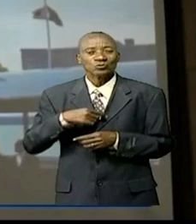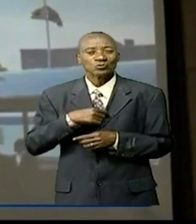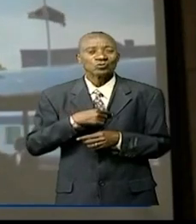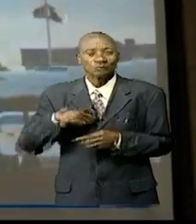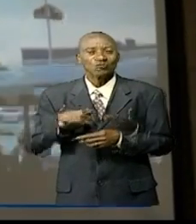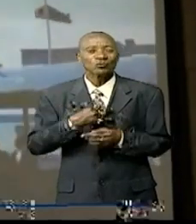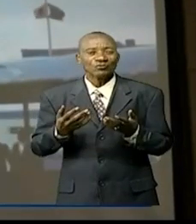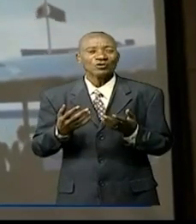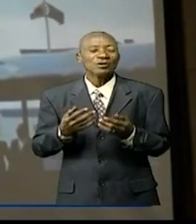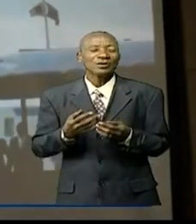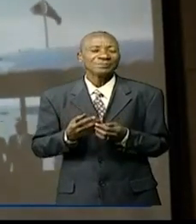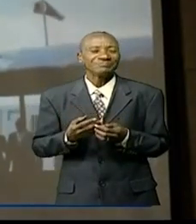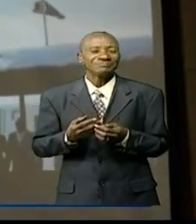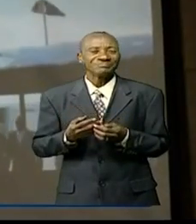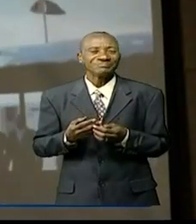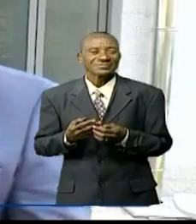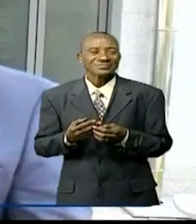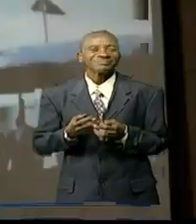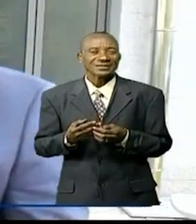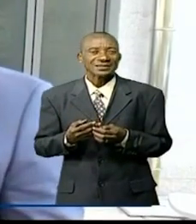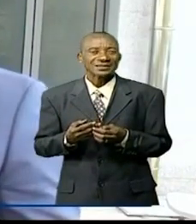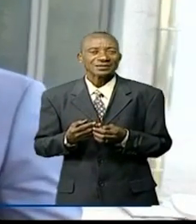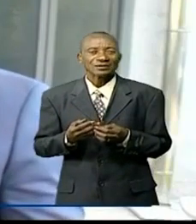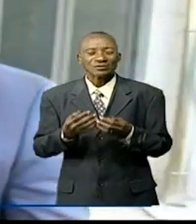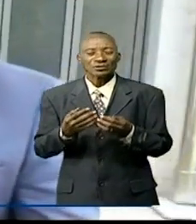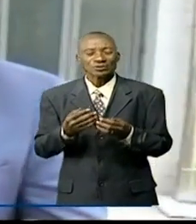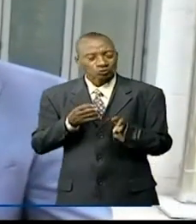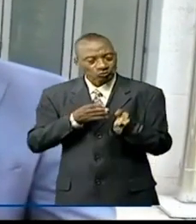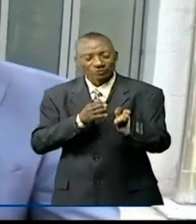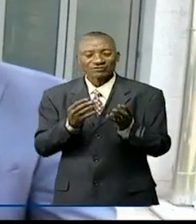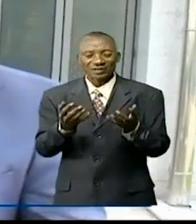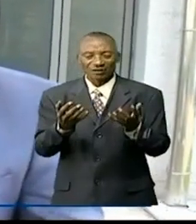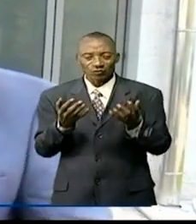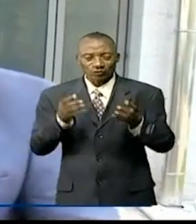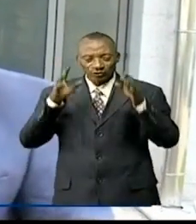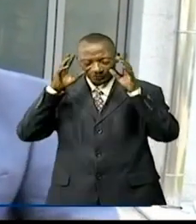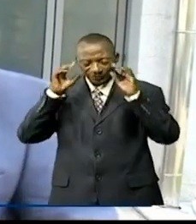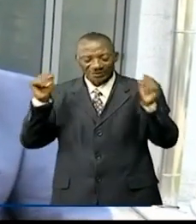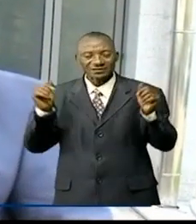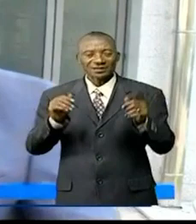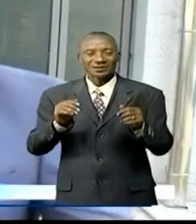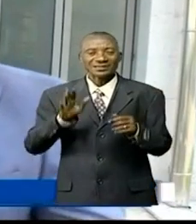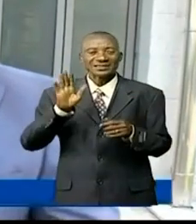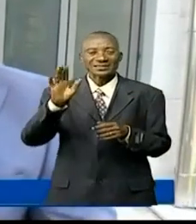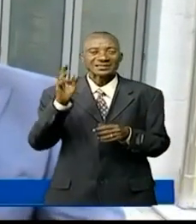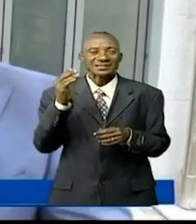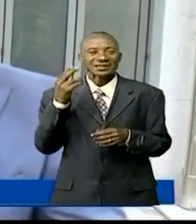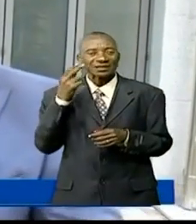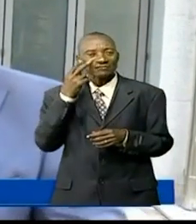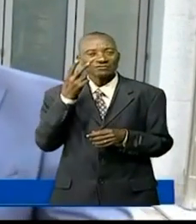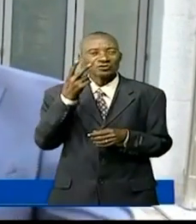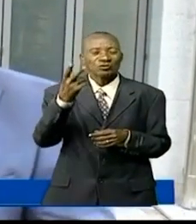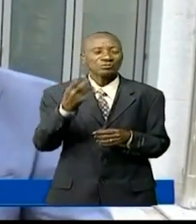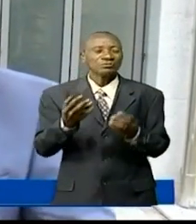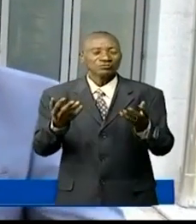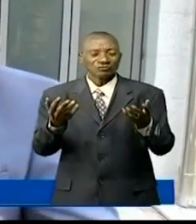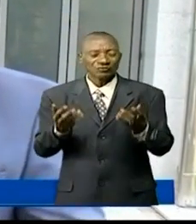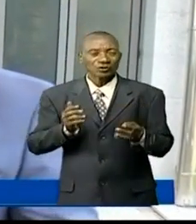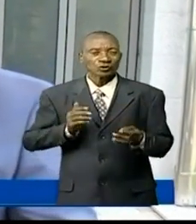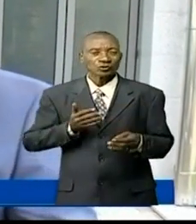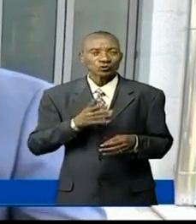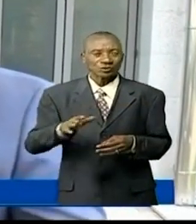la matérialisation de la volonté du chef de l'État, la vision ferroviaire nationale du chef de l'État, qui veut que ces pays soient dotés